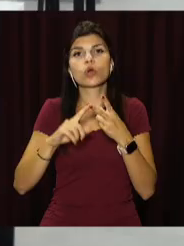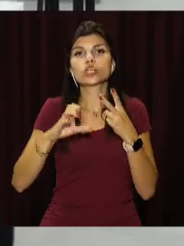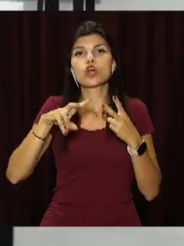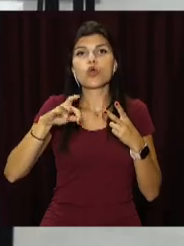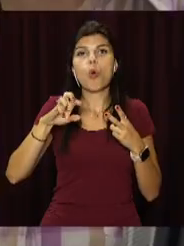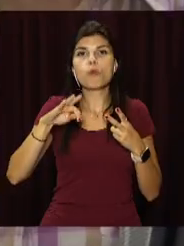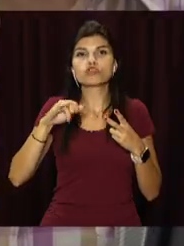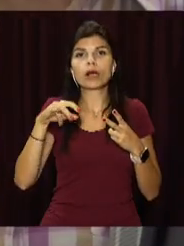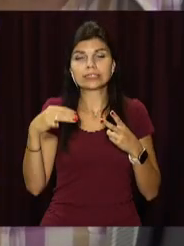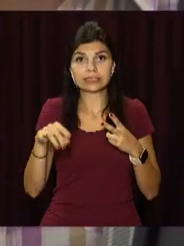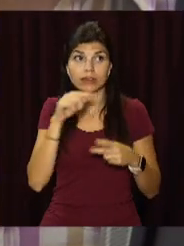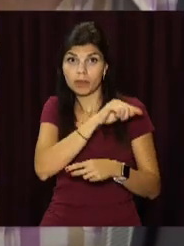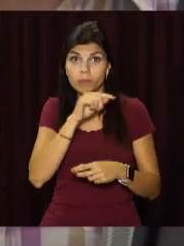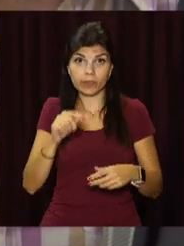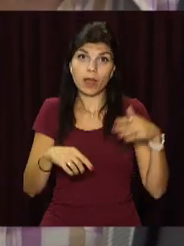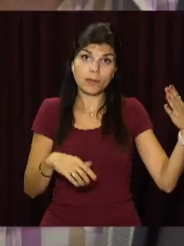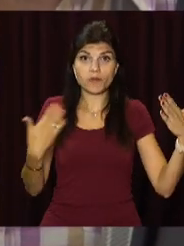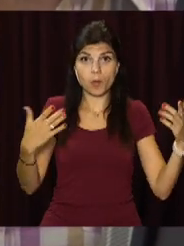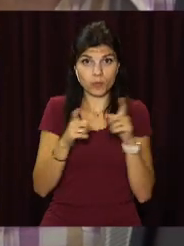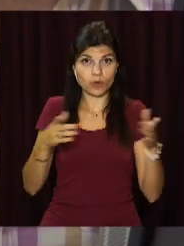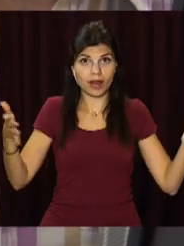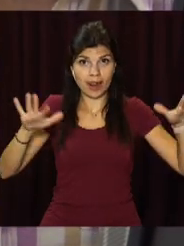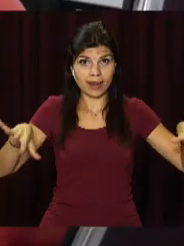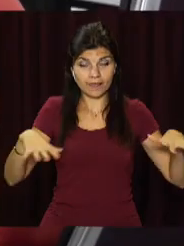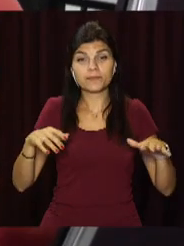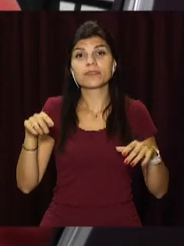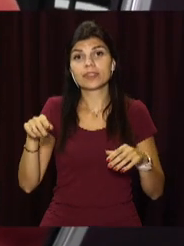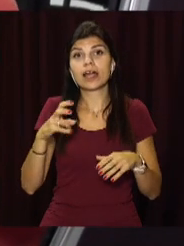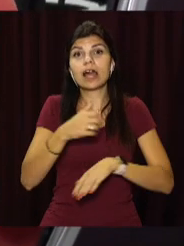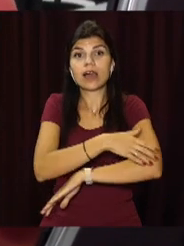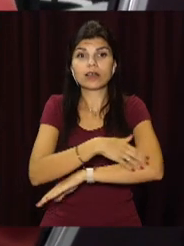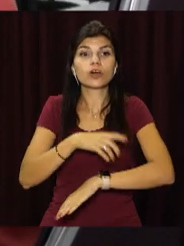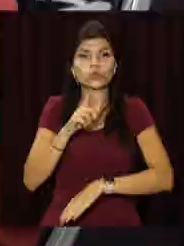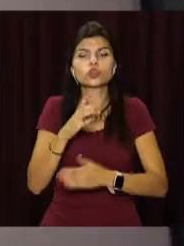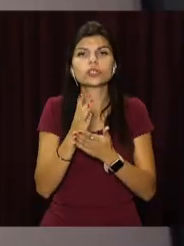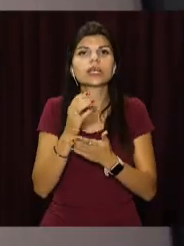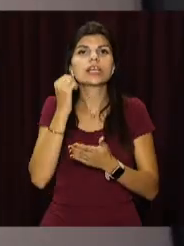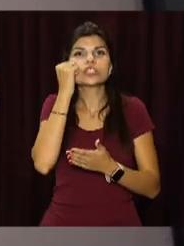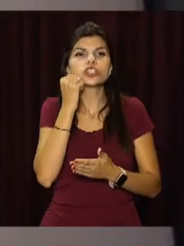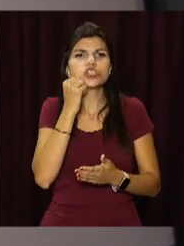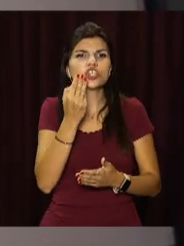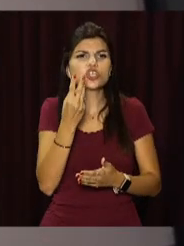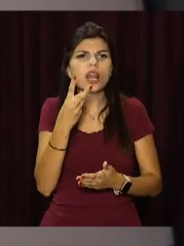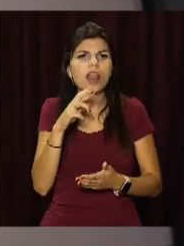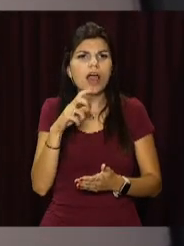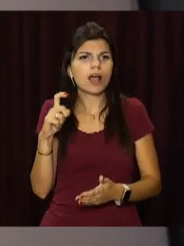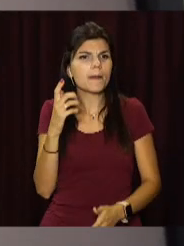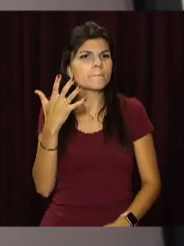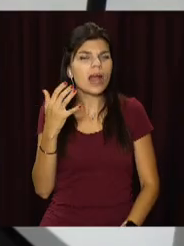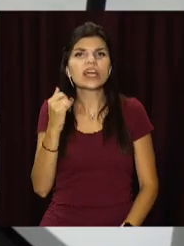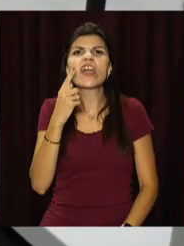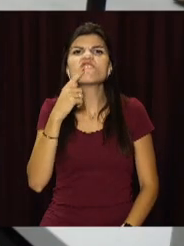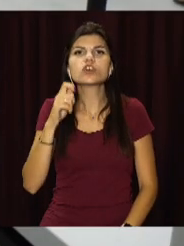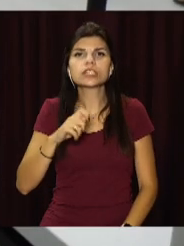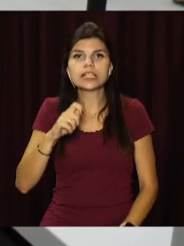а також два віддалених робочих місця адміністраторів за адресами вулиця Старий Шлях, 5 та